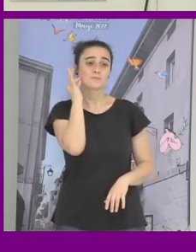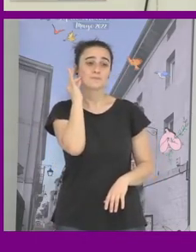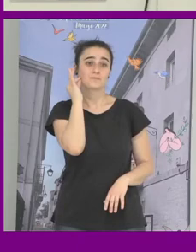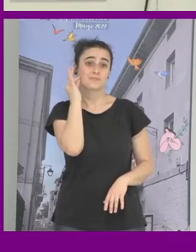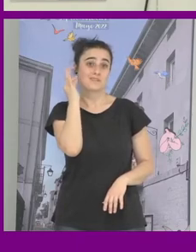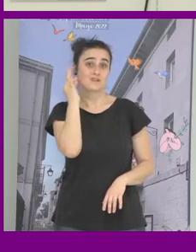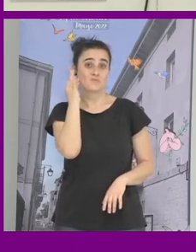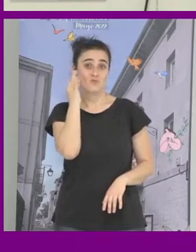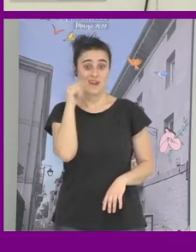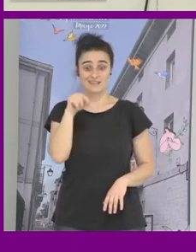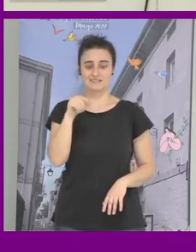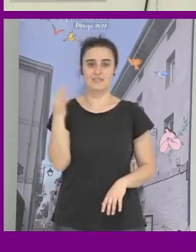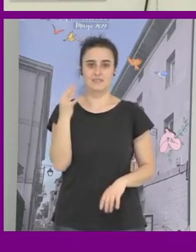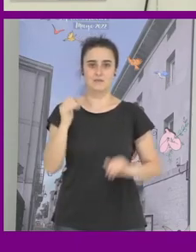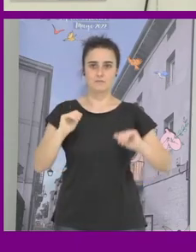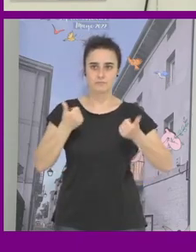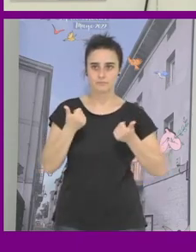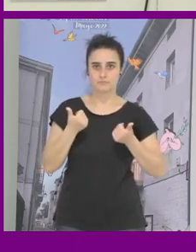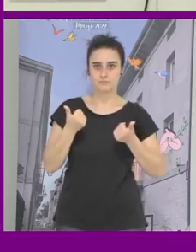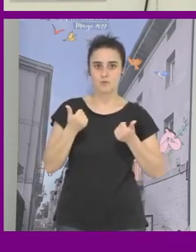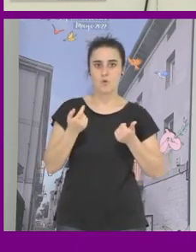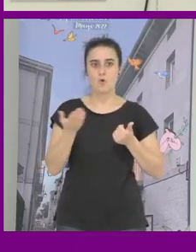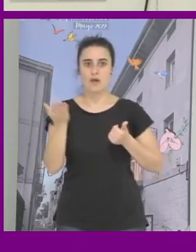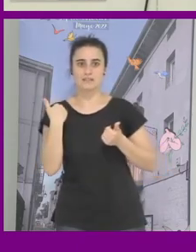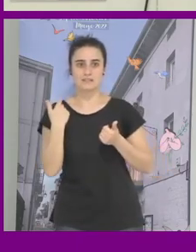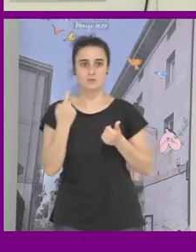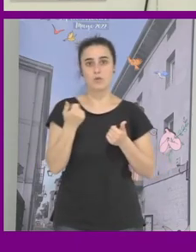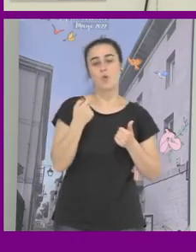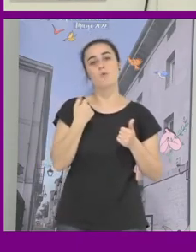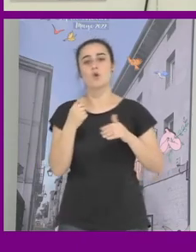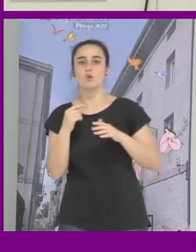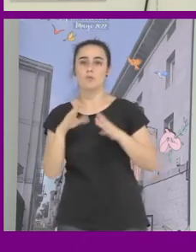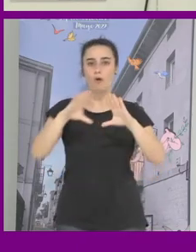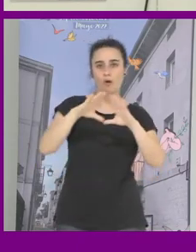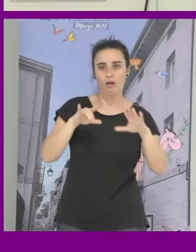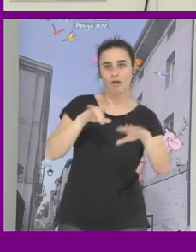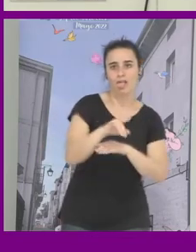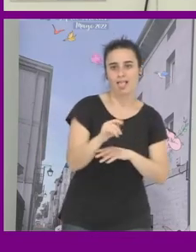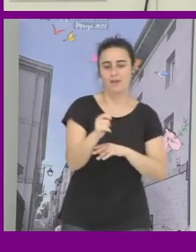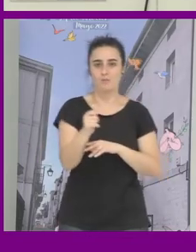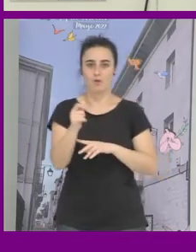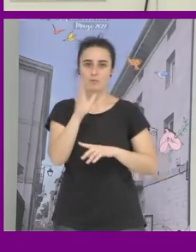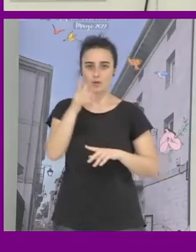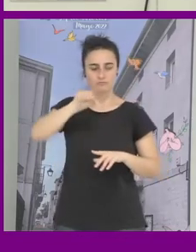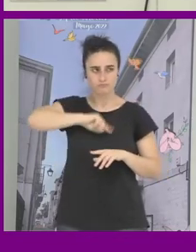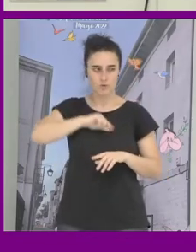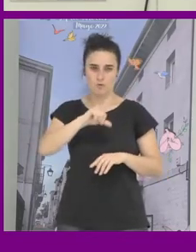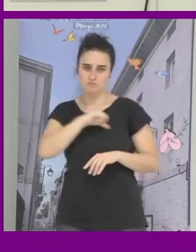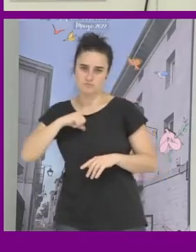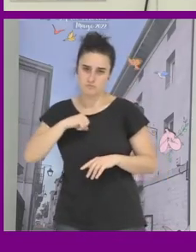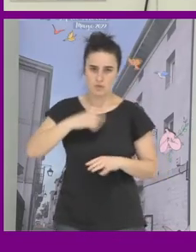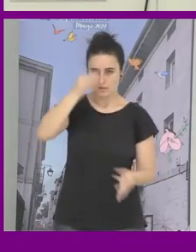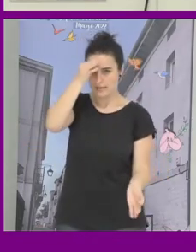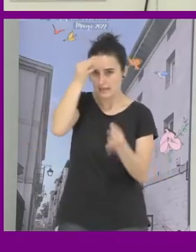bezala, hasiak eta irakurriak izan garelako, naiz eta desertoreak izan, autoexigentzia eta kulpa biderkatu egiten dela